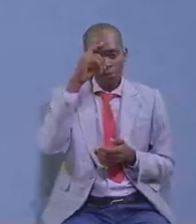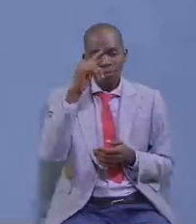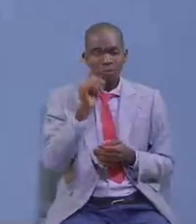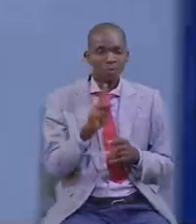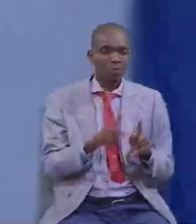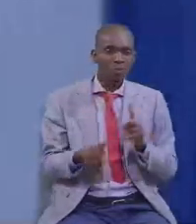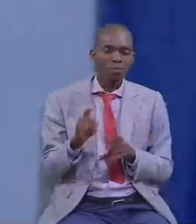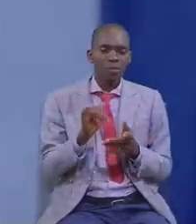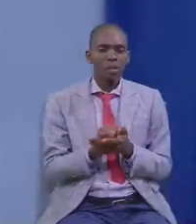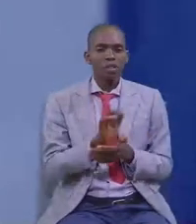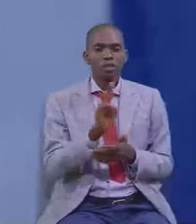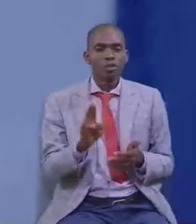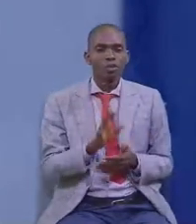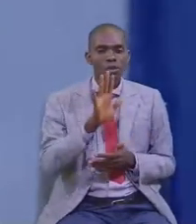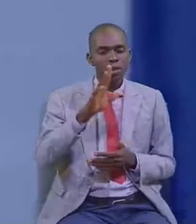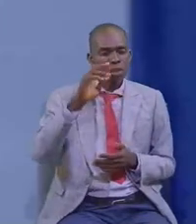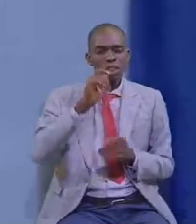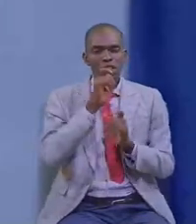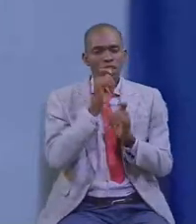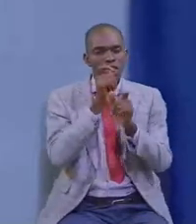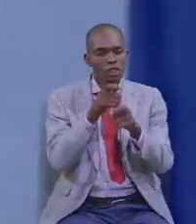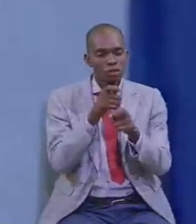Ceux qui utilisent leurs dons sagement.